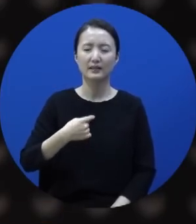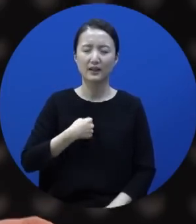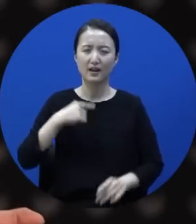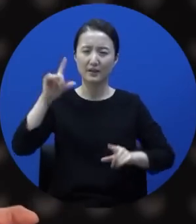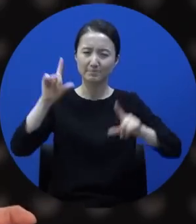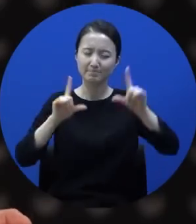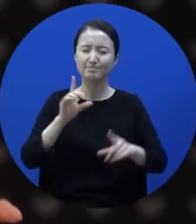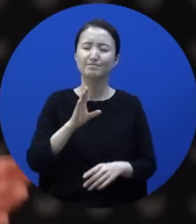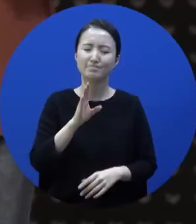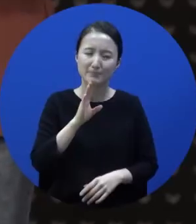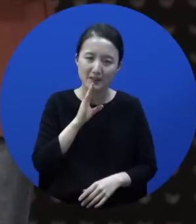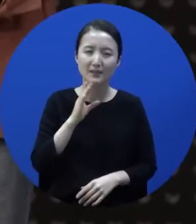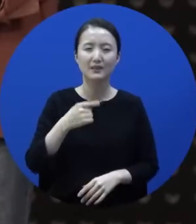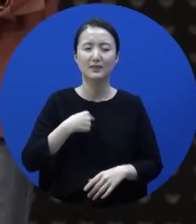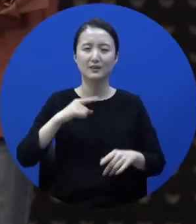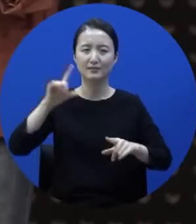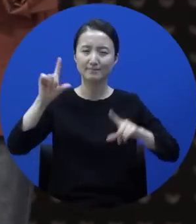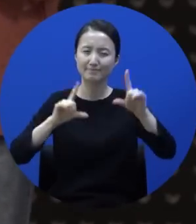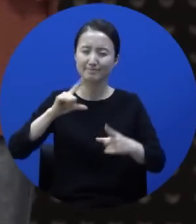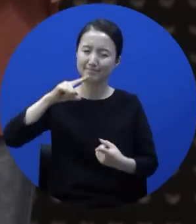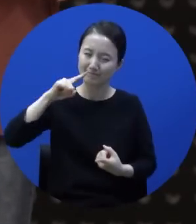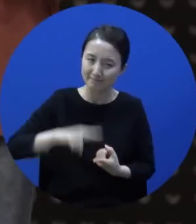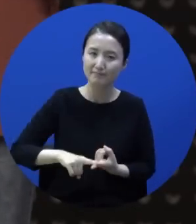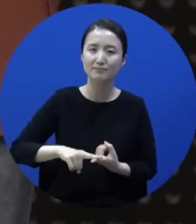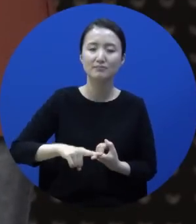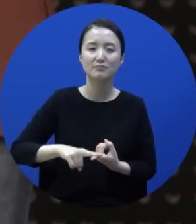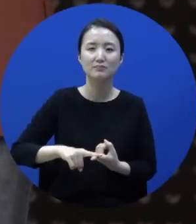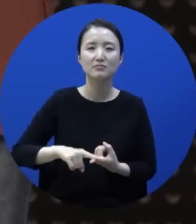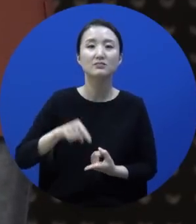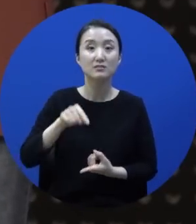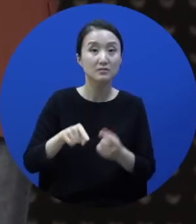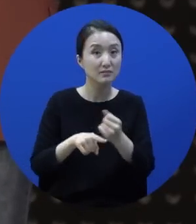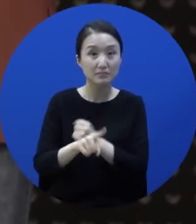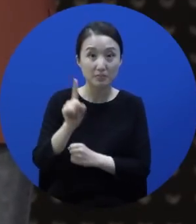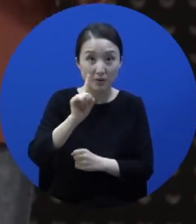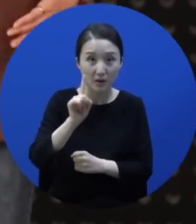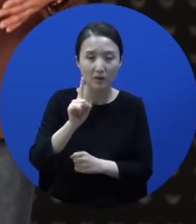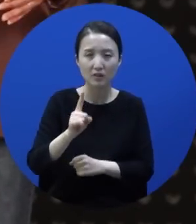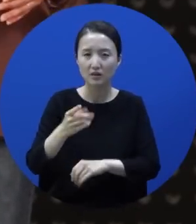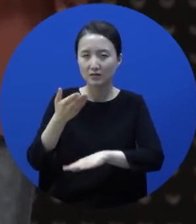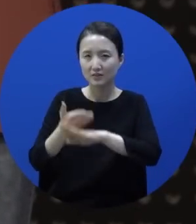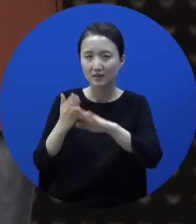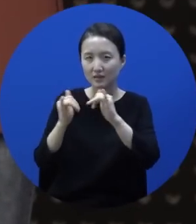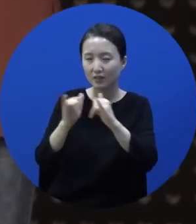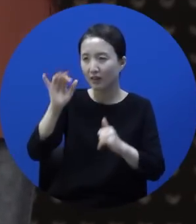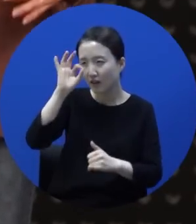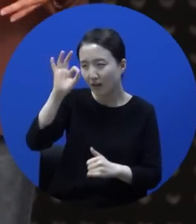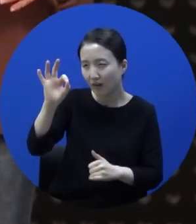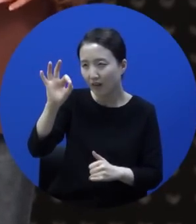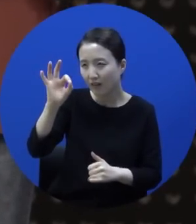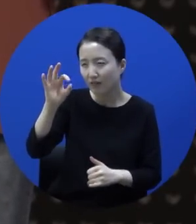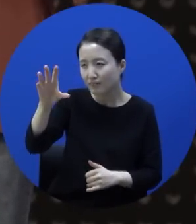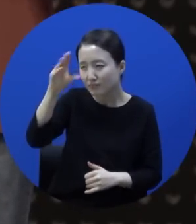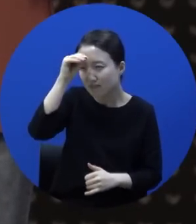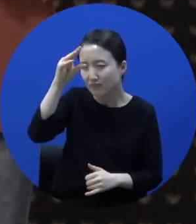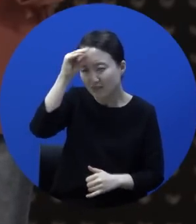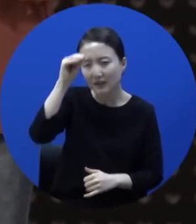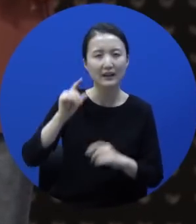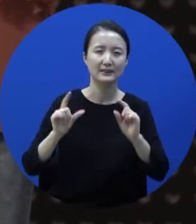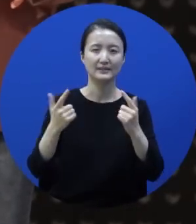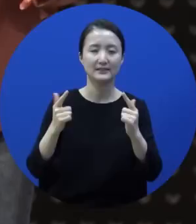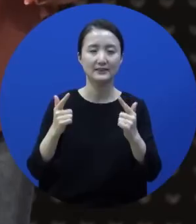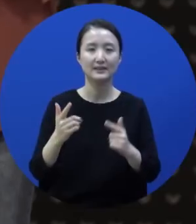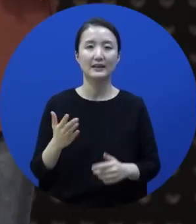누구를 흉내내지 않고 누굴 따라하지 않고 그냥 온전히 내가 가진 나의 특성 그대로서 살아도